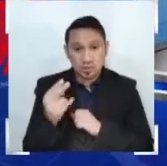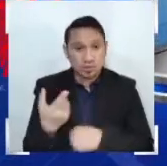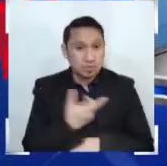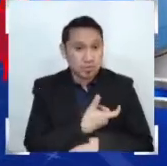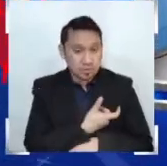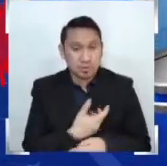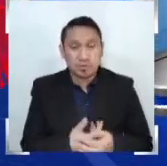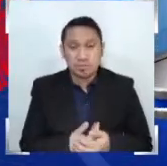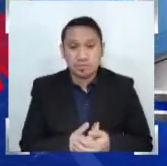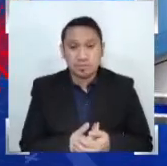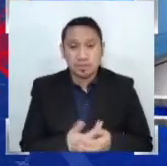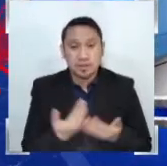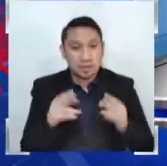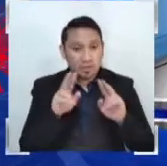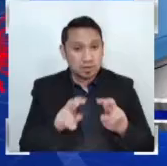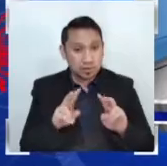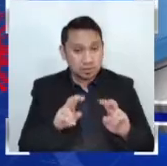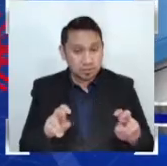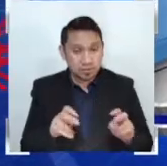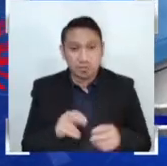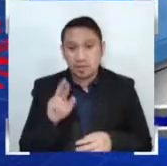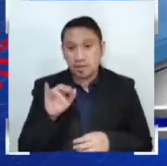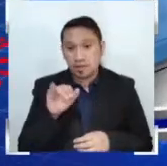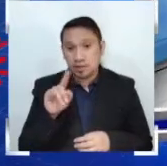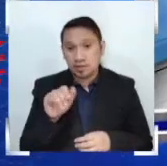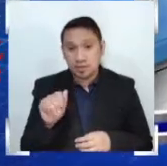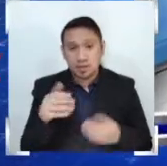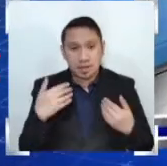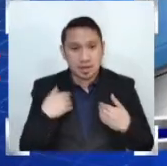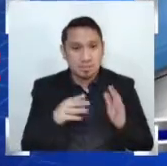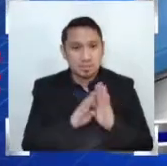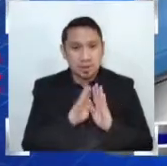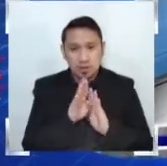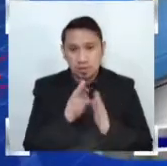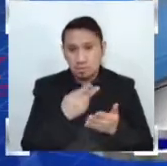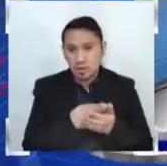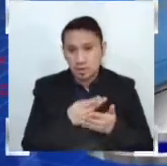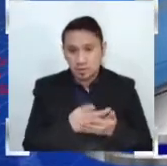COVID, pinaimbisigan ni Senadora Risa Ontiveros ang 6 bilyong pisong halaga ng bakuna na